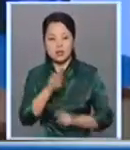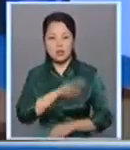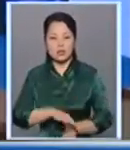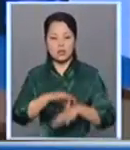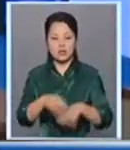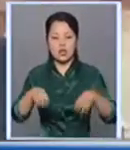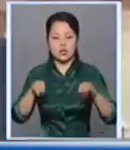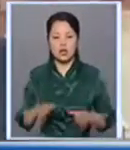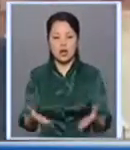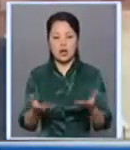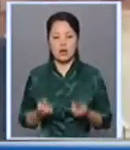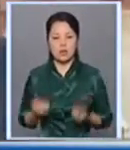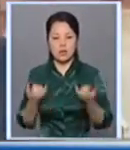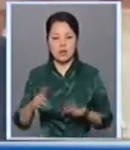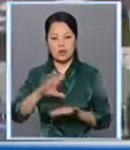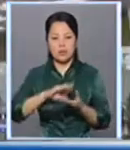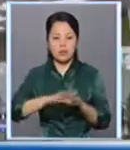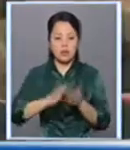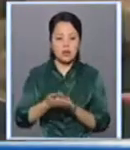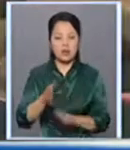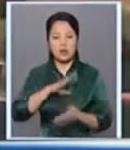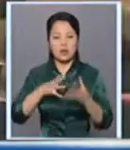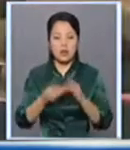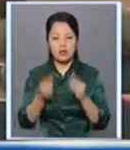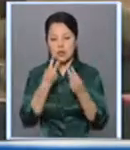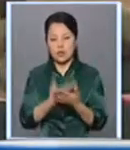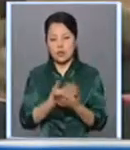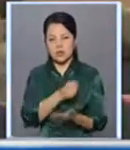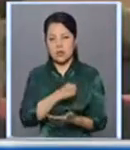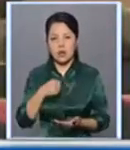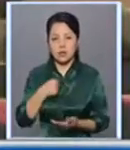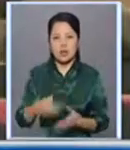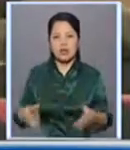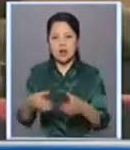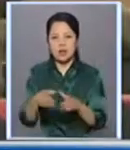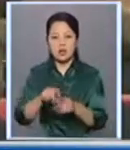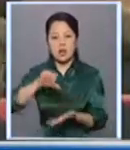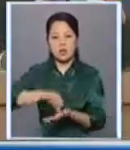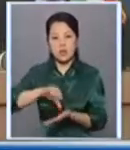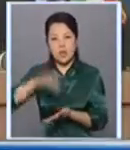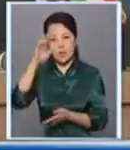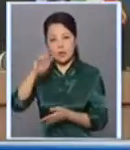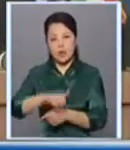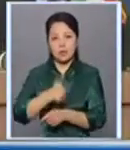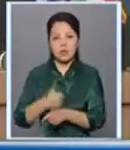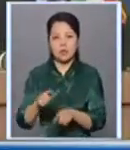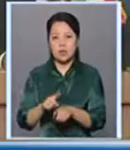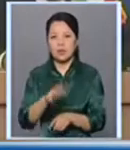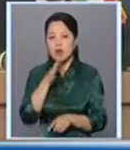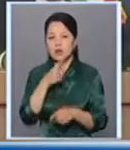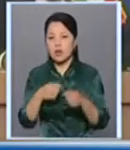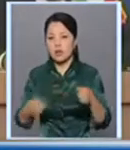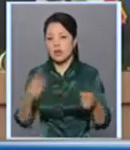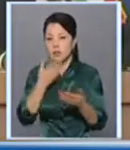беру туралы шешім қабылдады. Келіссөздердің қорытындысы бойынша Шанхай ынтымақтастық ұйымына мүше елдер мемлекет басшыларының ұзақ